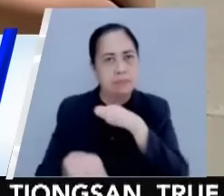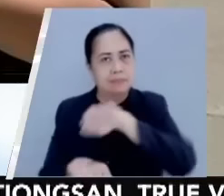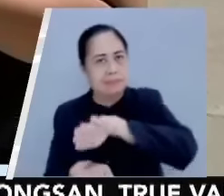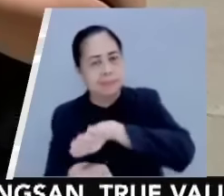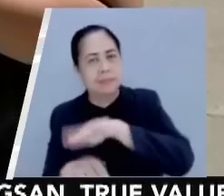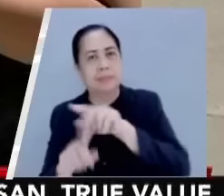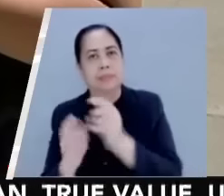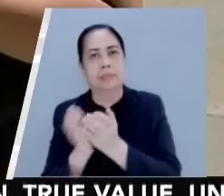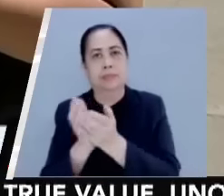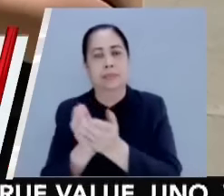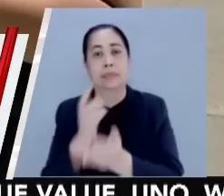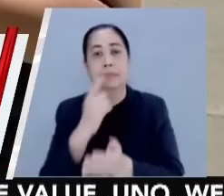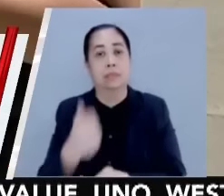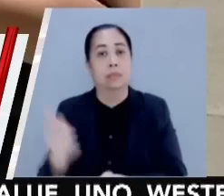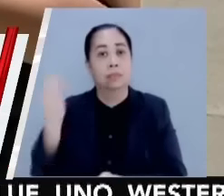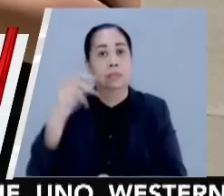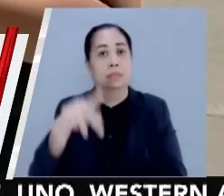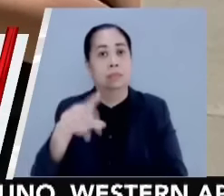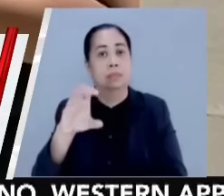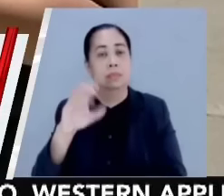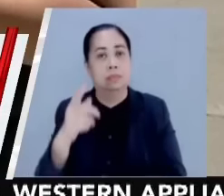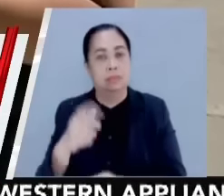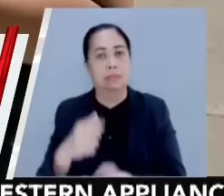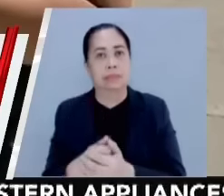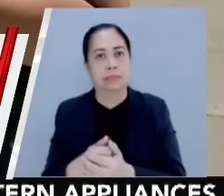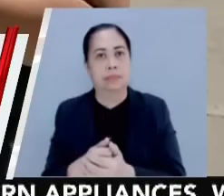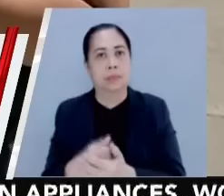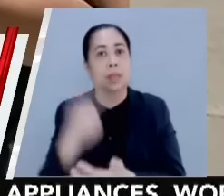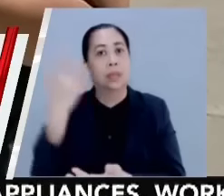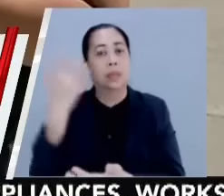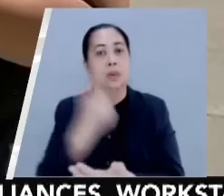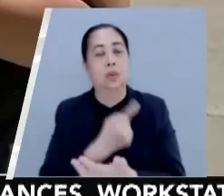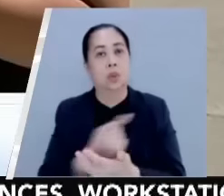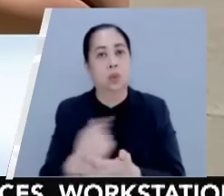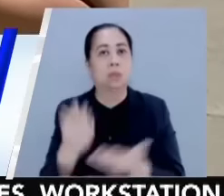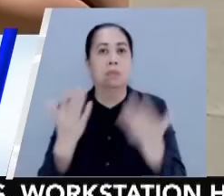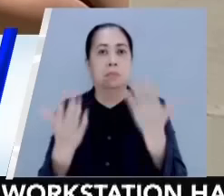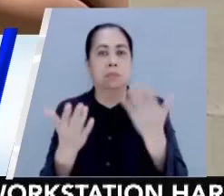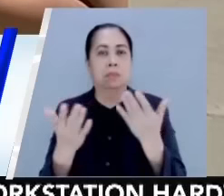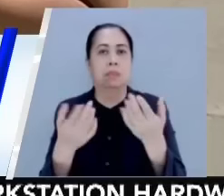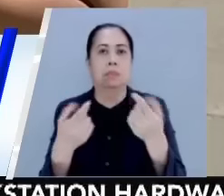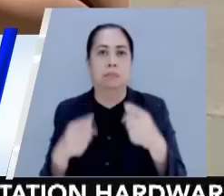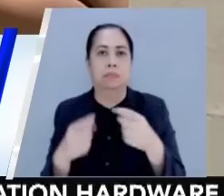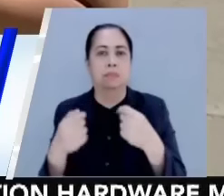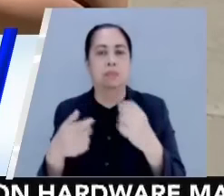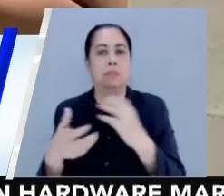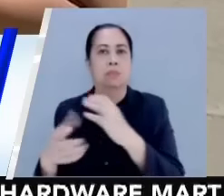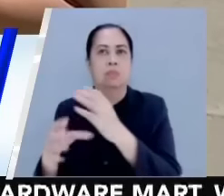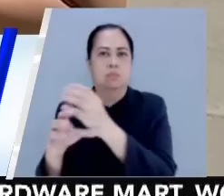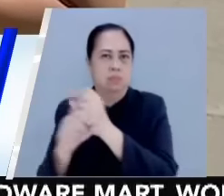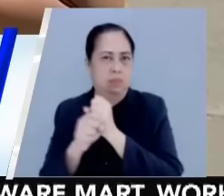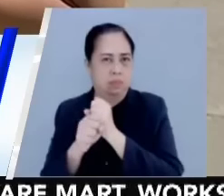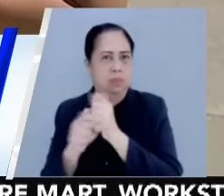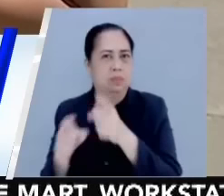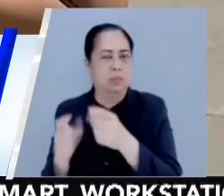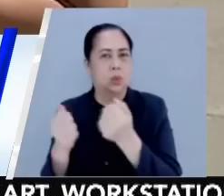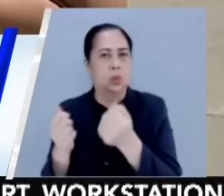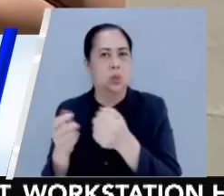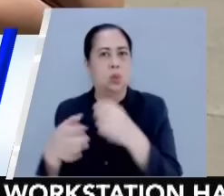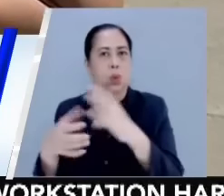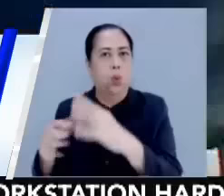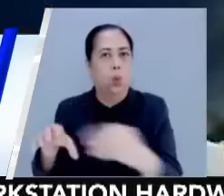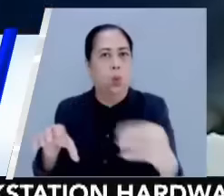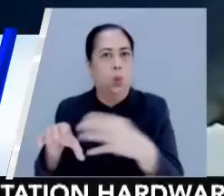pamunuan ng Coast Guard dito sa Batangas ay sa isang linggo, posibleng maganap na ang salvage operations kung saan nga po hihigupin ang